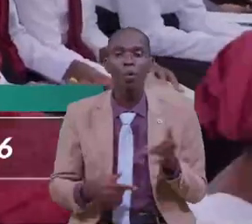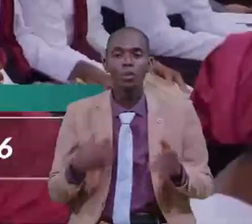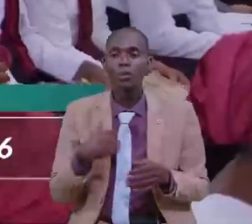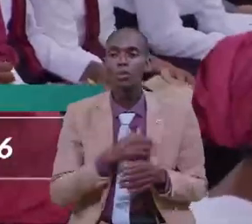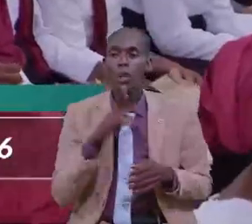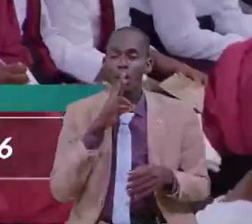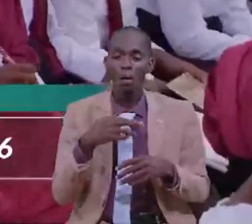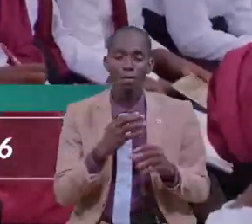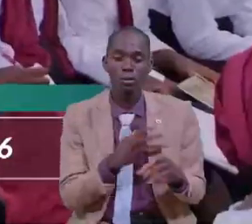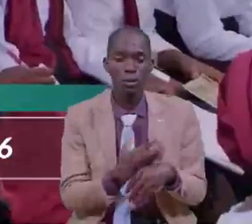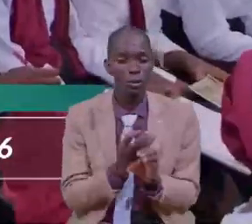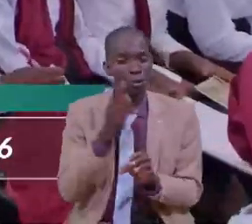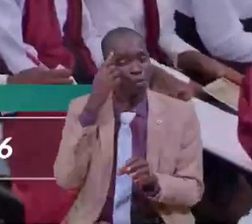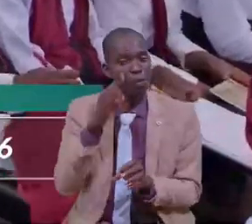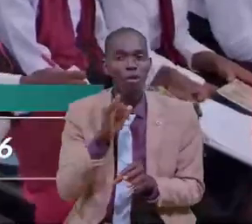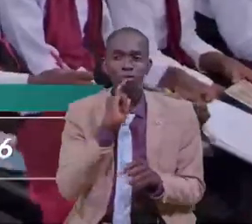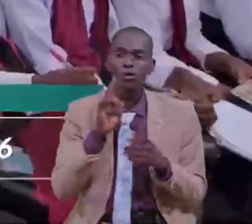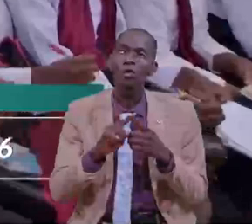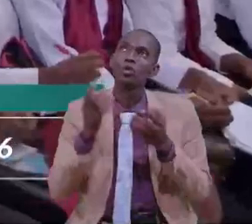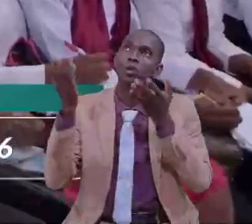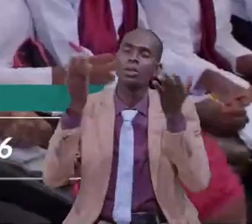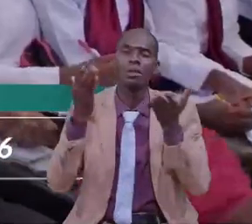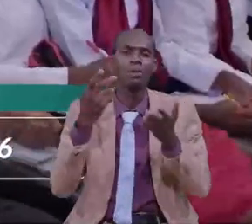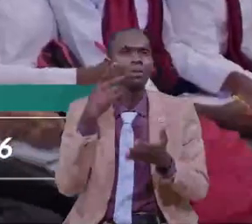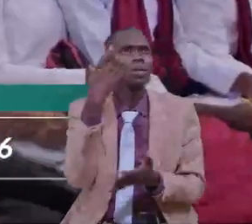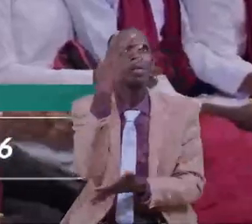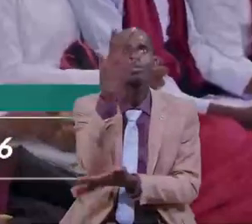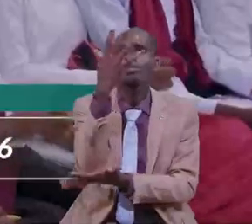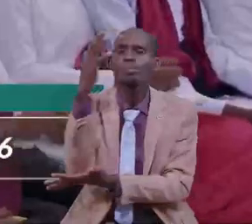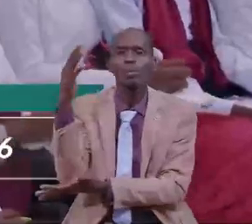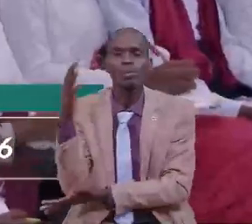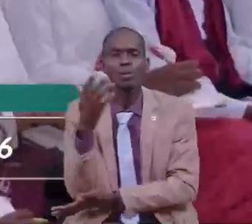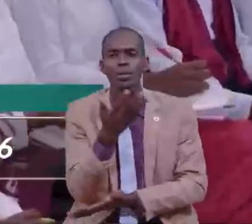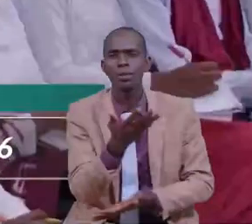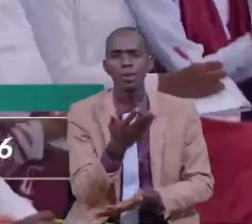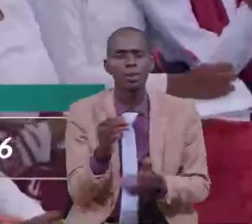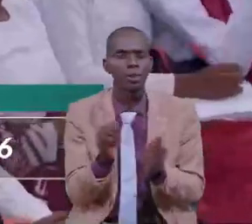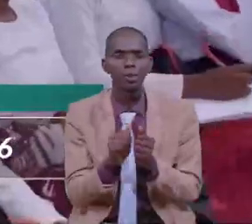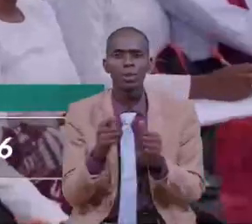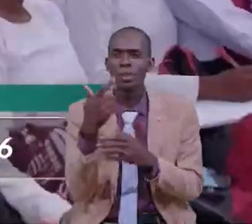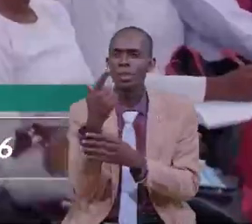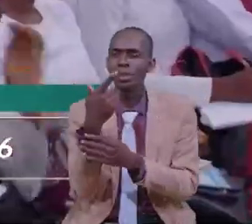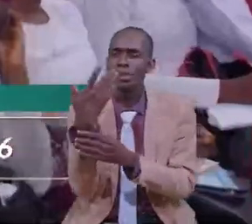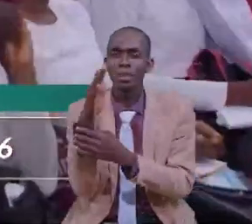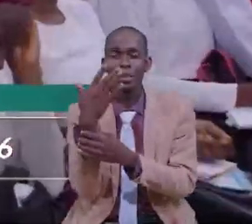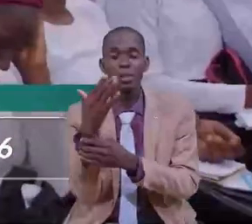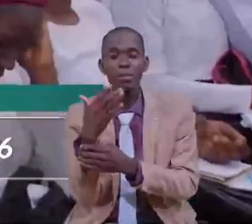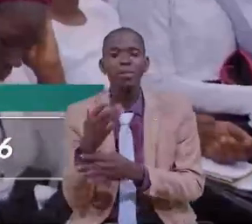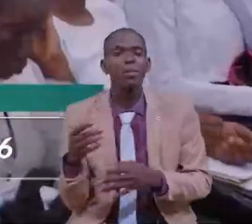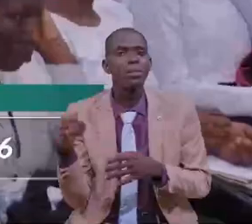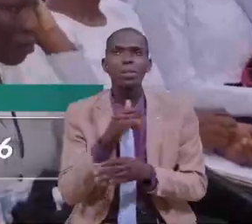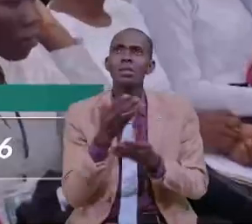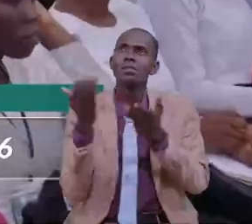Ce pourquoi nous sommes créés, c'est de servir. Ces arbres là-bas, les arbres, les feuilles